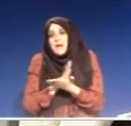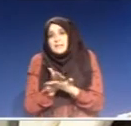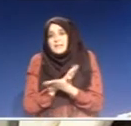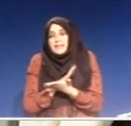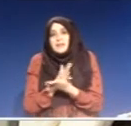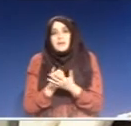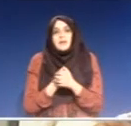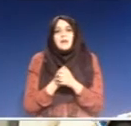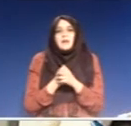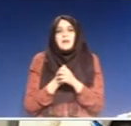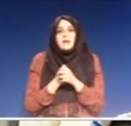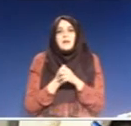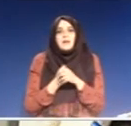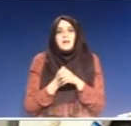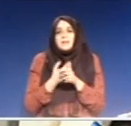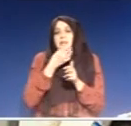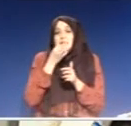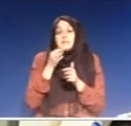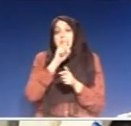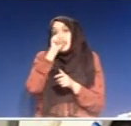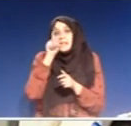كيني فغير كيني ذميش